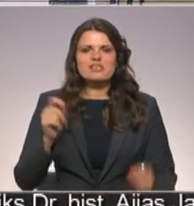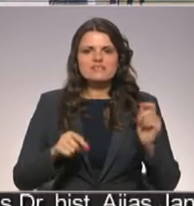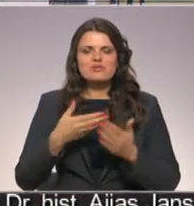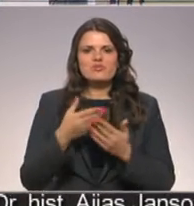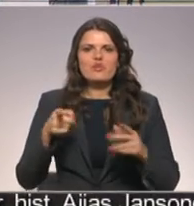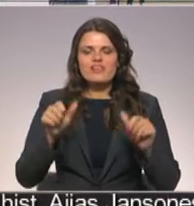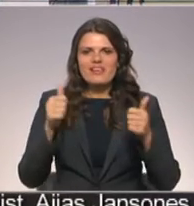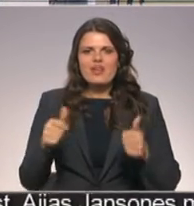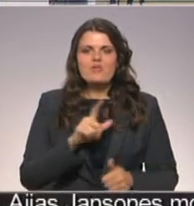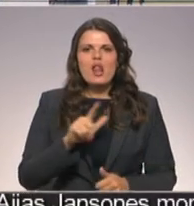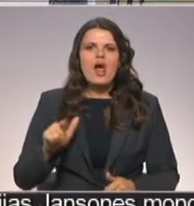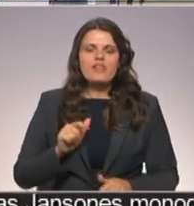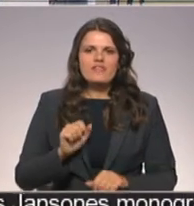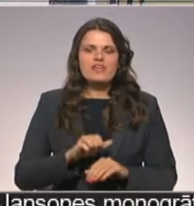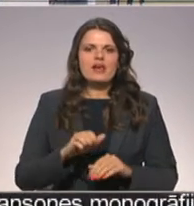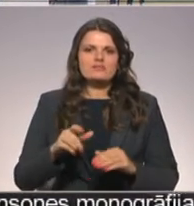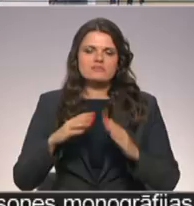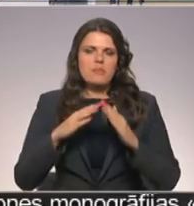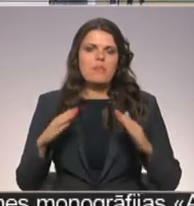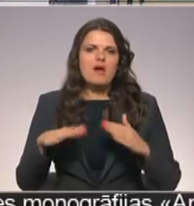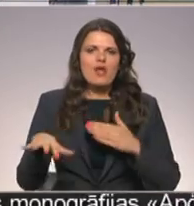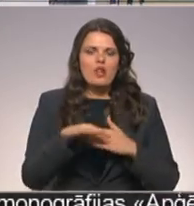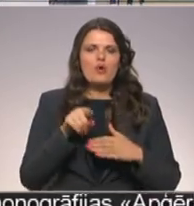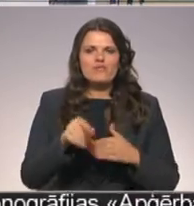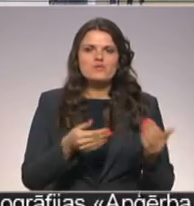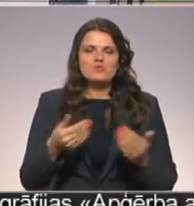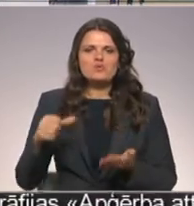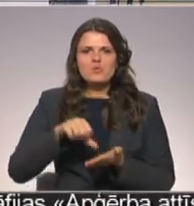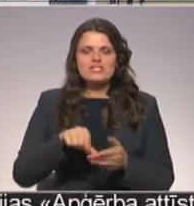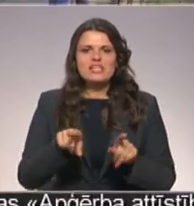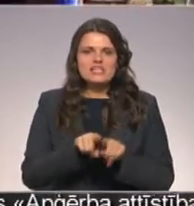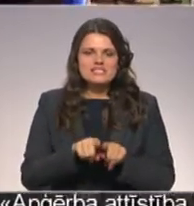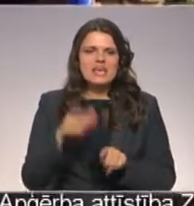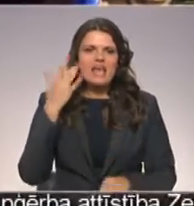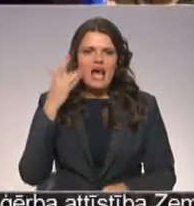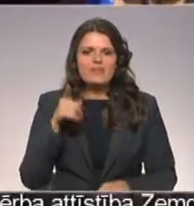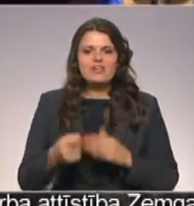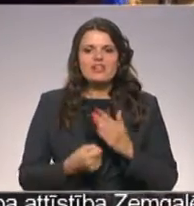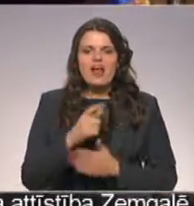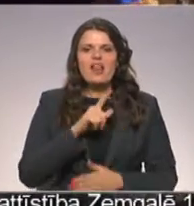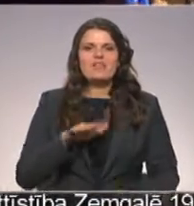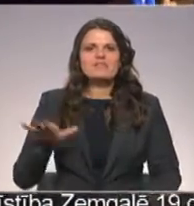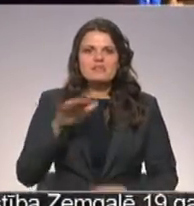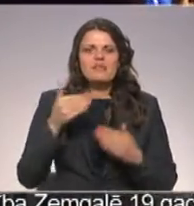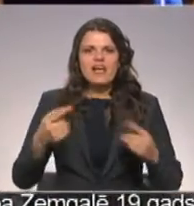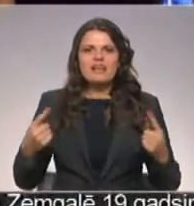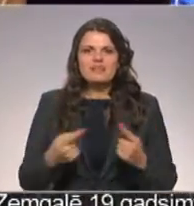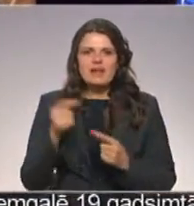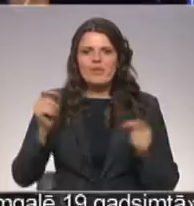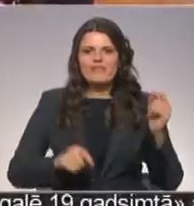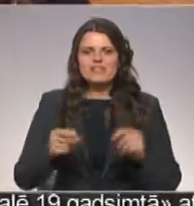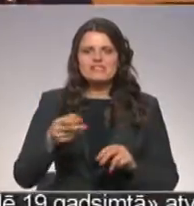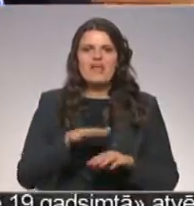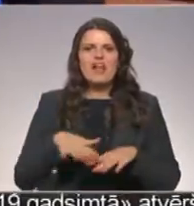veidoja Latvijas paviljonu, un viņus uzaicināja izstādīties arī Kalifornijā. Venēcijā redzētais Latvijas paviljons tagad pielāgots festivāla